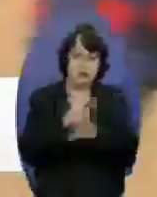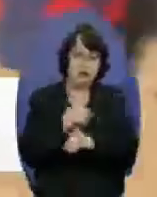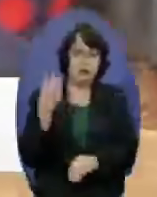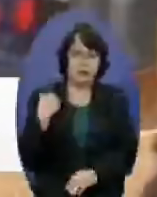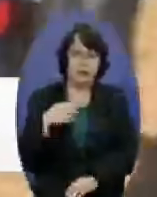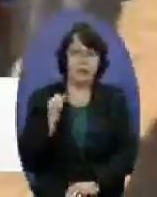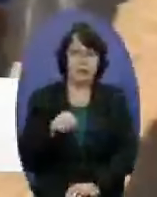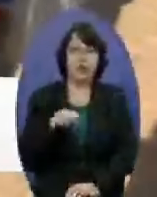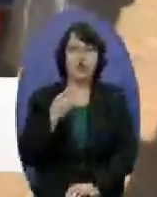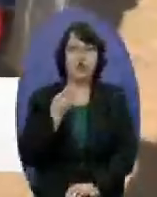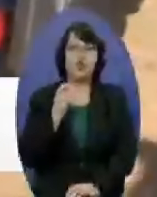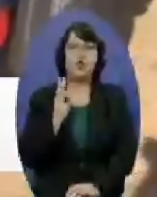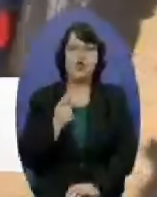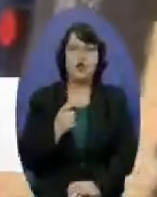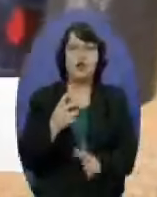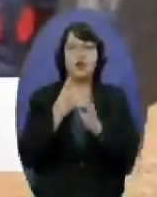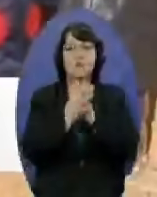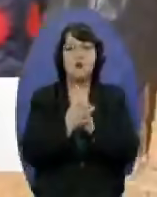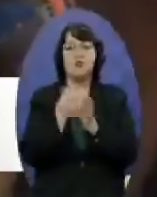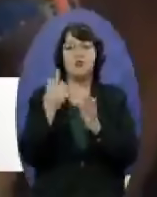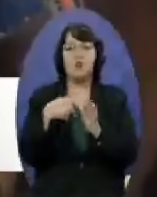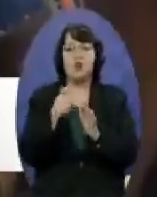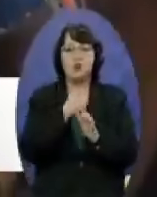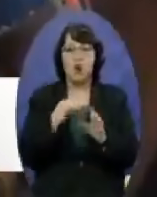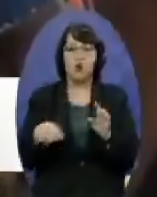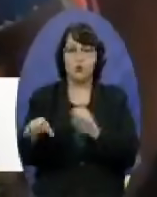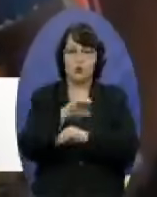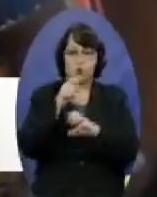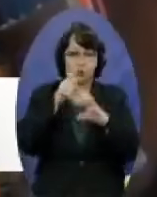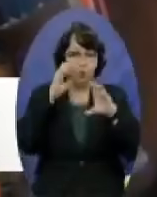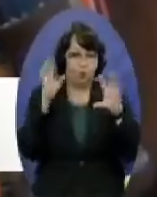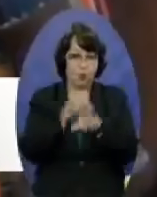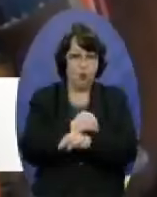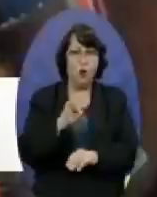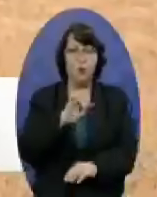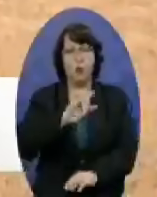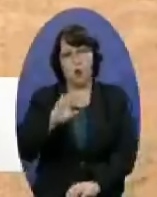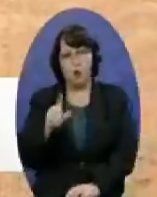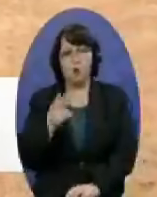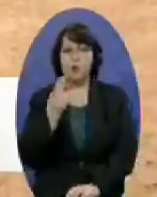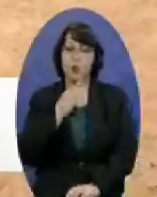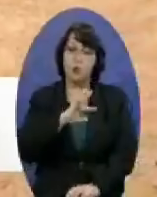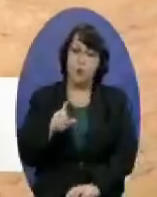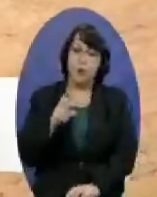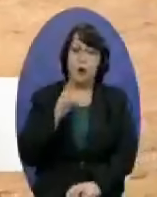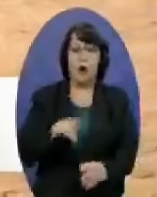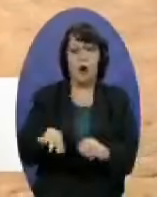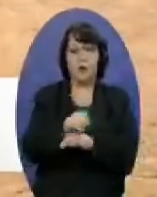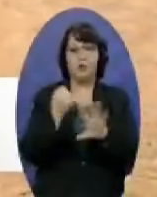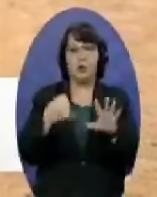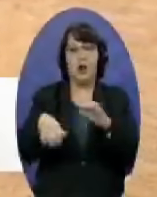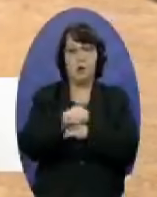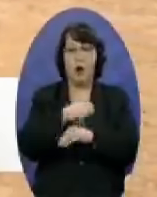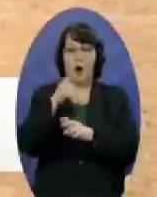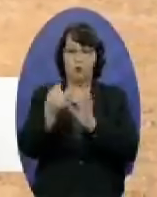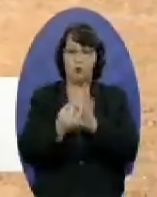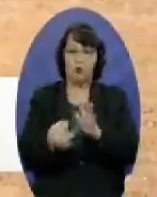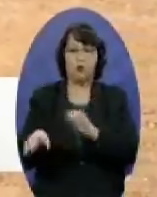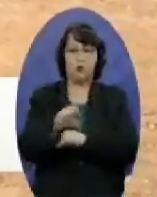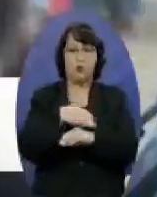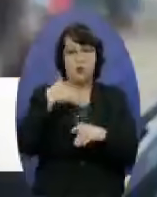Энэ жил төрөг тэмээчтэн холбоо сумандаа зохион байгуулж Өмнөгов, Дундгов, Баян Хонгор зэрэг 6 аймгийн 17 сумын тэмээчид ирж